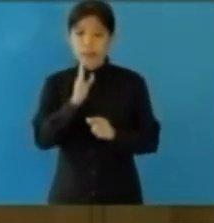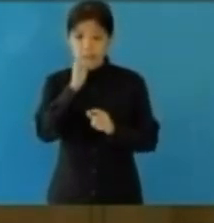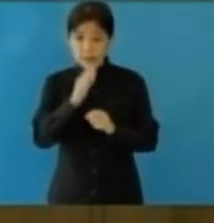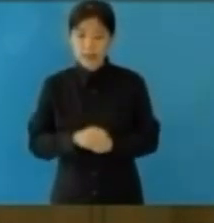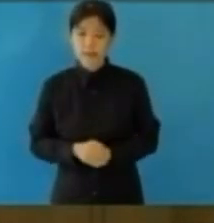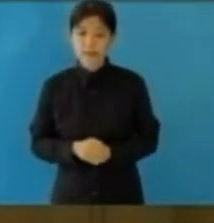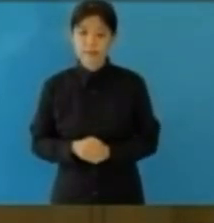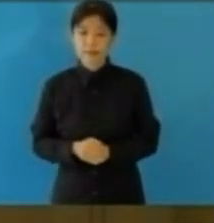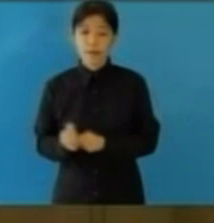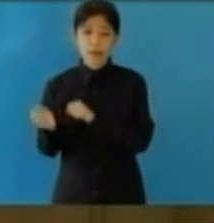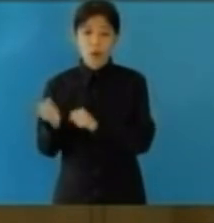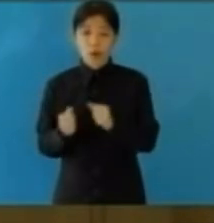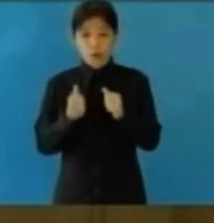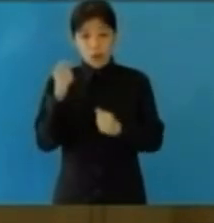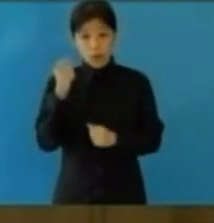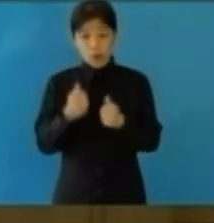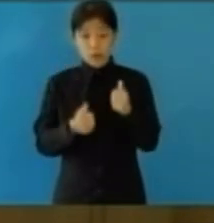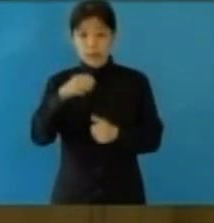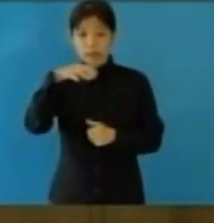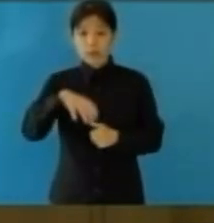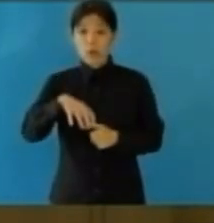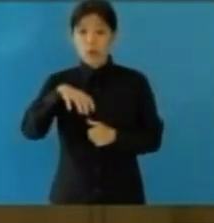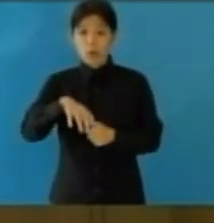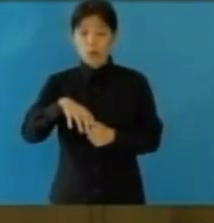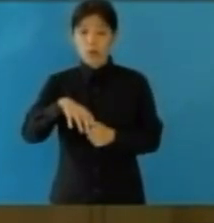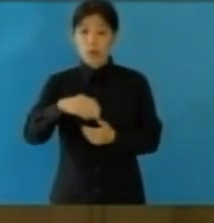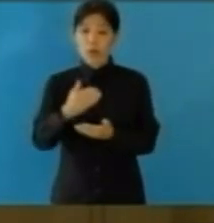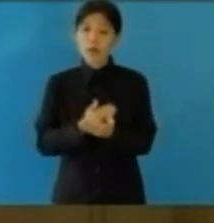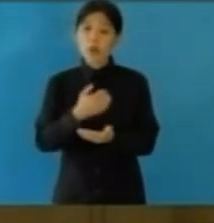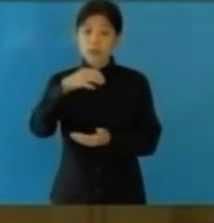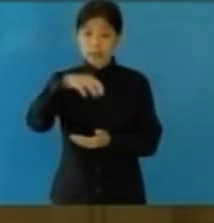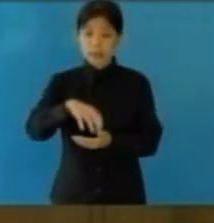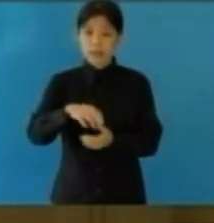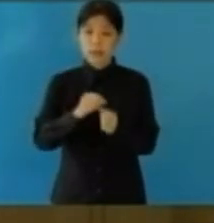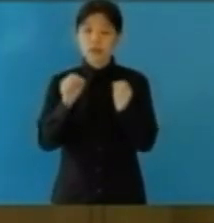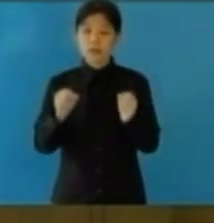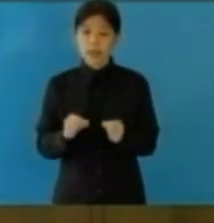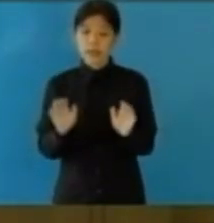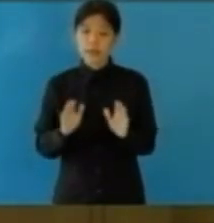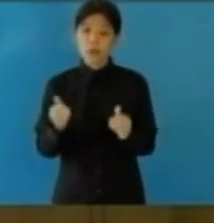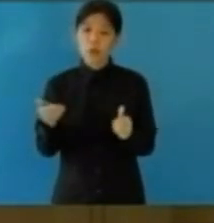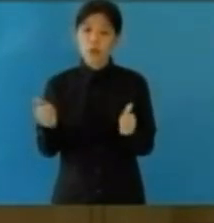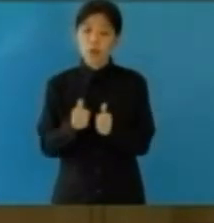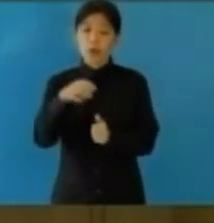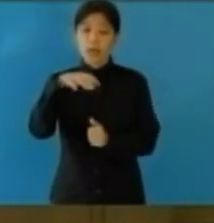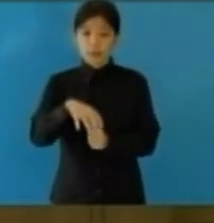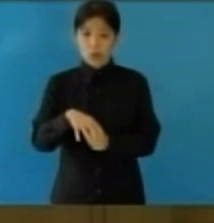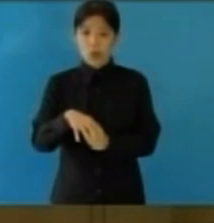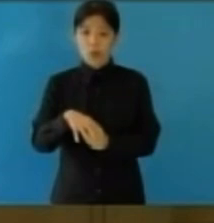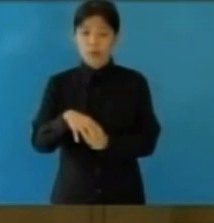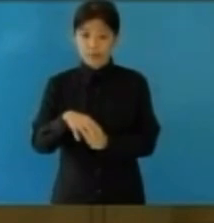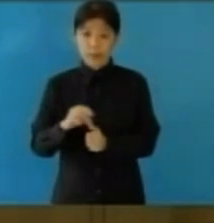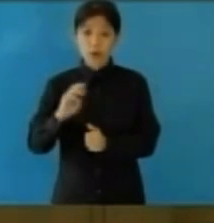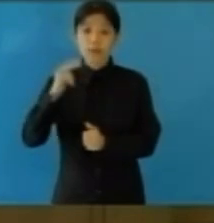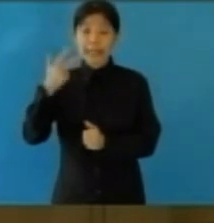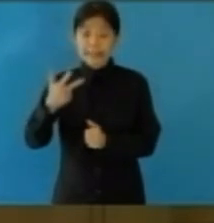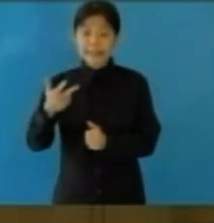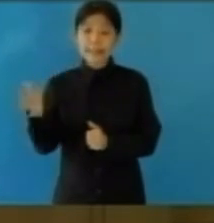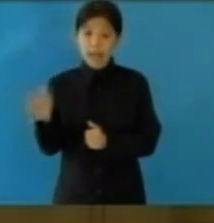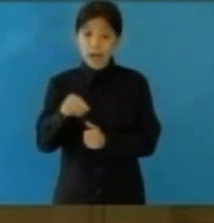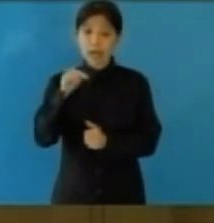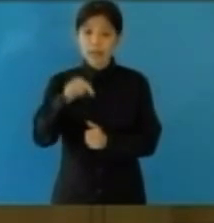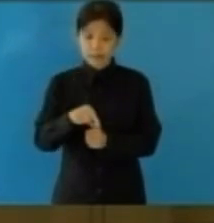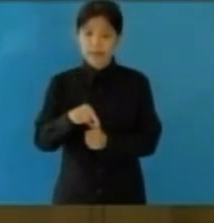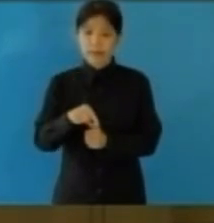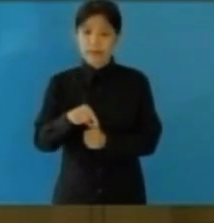試験所跡地の農業試験所跡地ですが、これ児童相談所の設置なんですけれども、鹿児島市から農業試験所跡地の